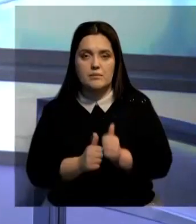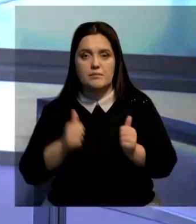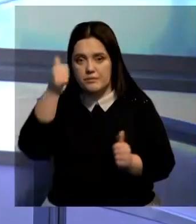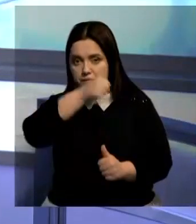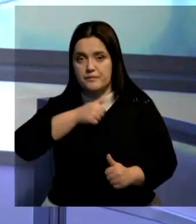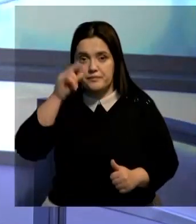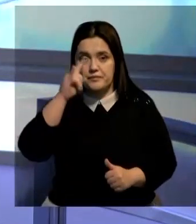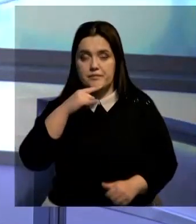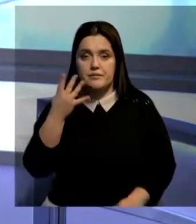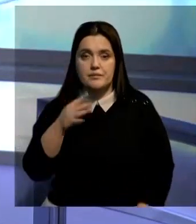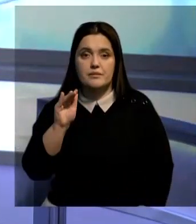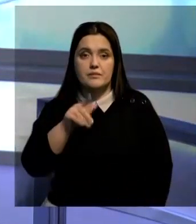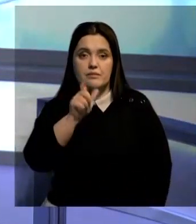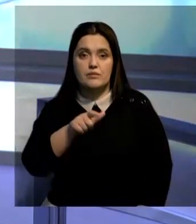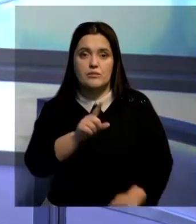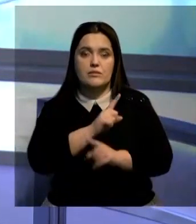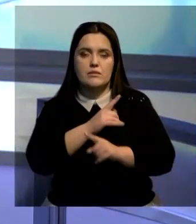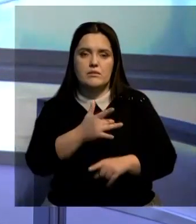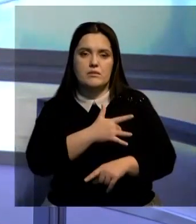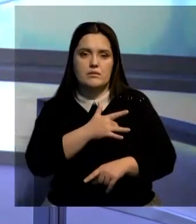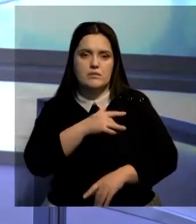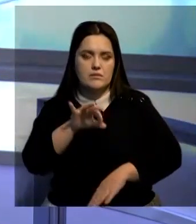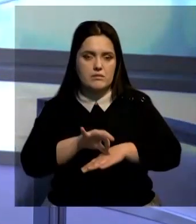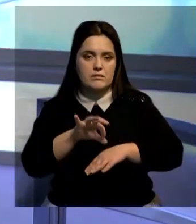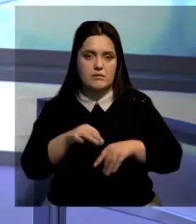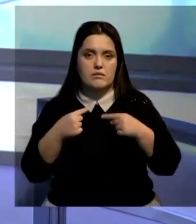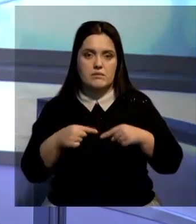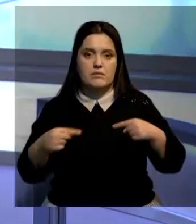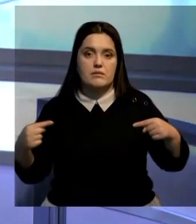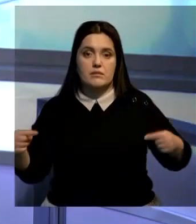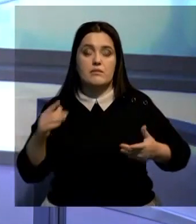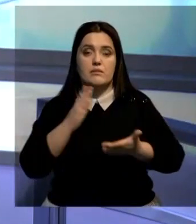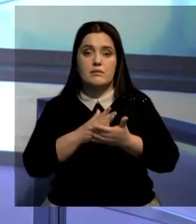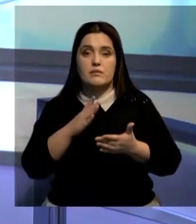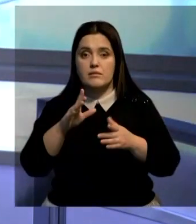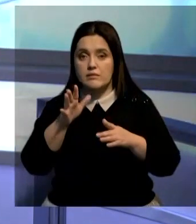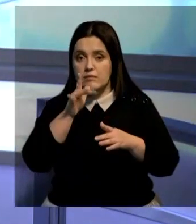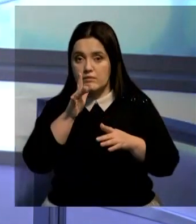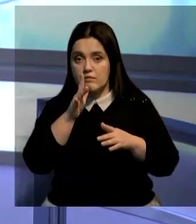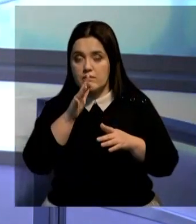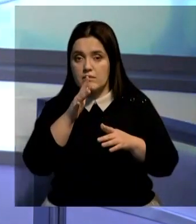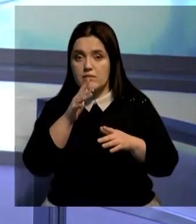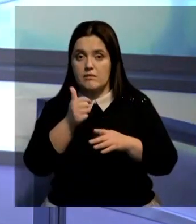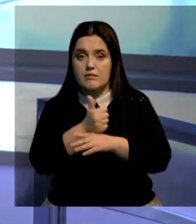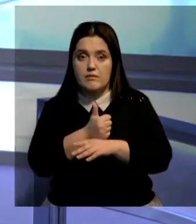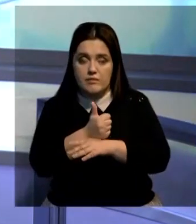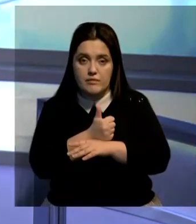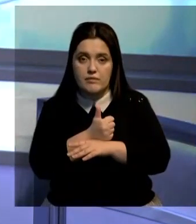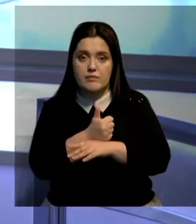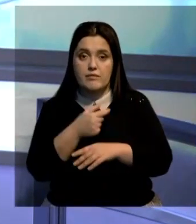Ежегодно в Казахстане больше 40 тысяч человек умирают от сердечно-сосудистых заболеваний. Об этом заявили сенаторы во